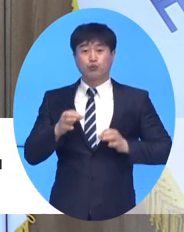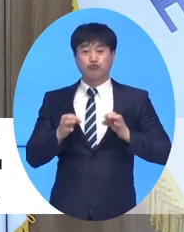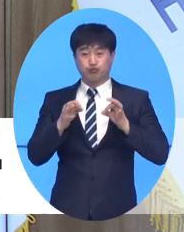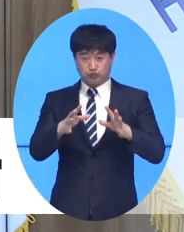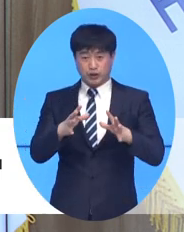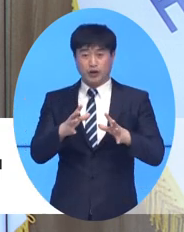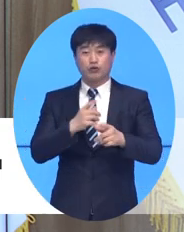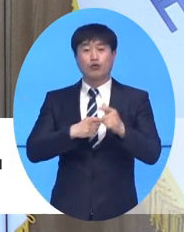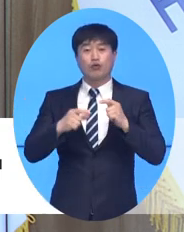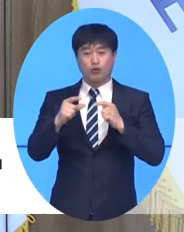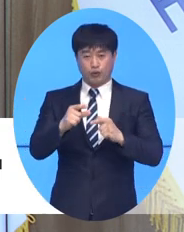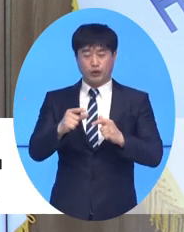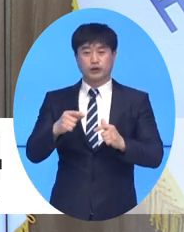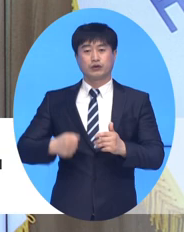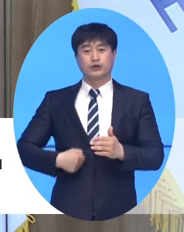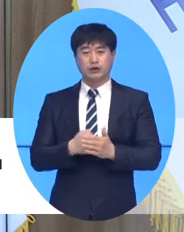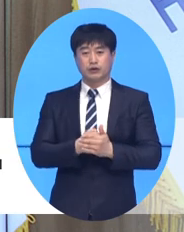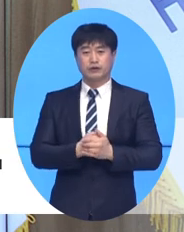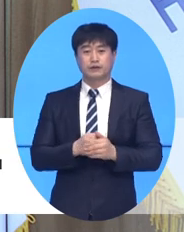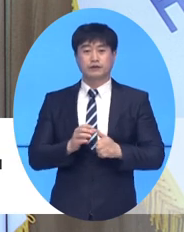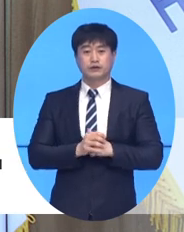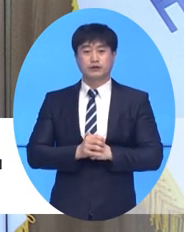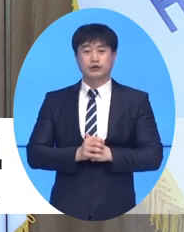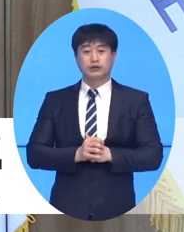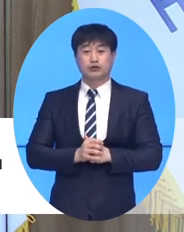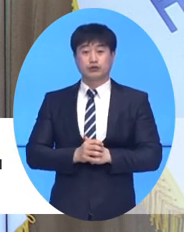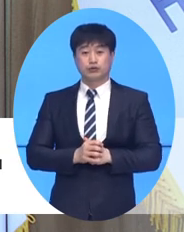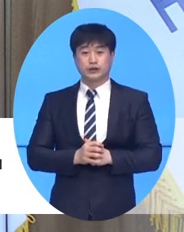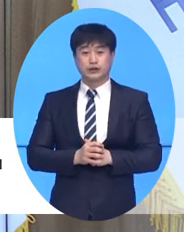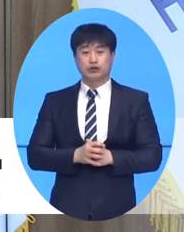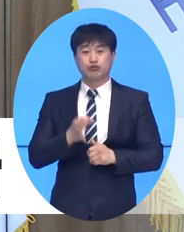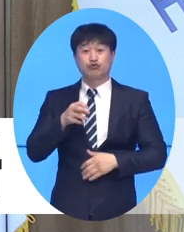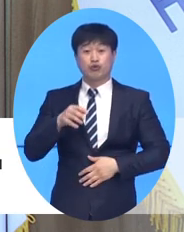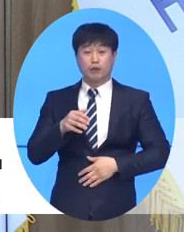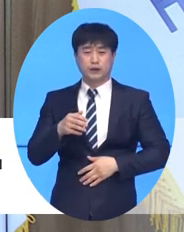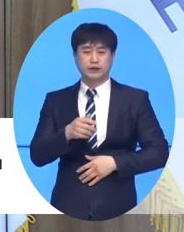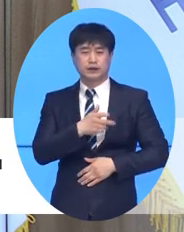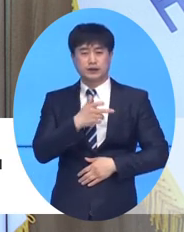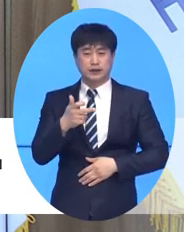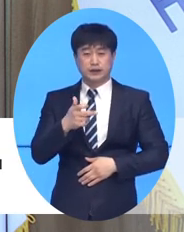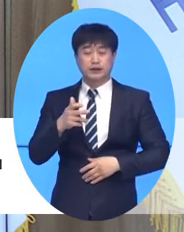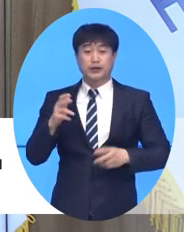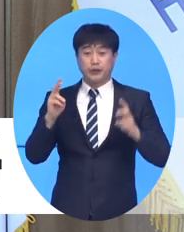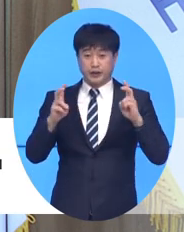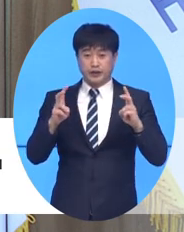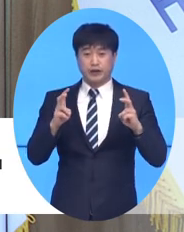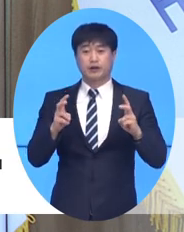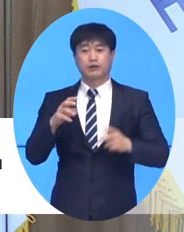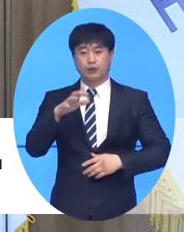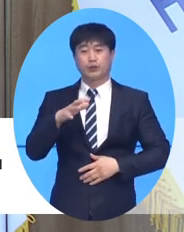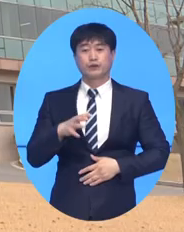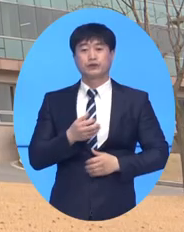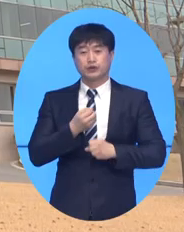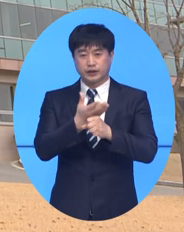했는데요. 유럽 히든 챔피언과 경기도의 시너지 효과가 기대됩니다. 현장 리포트 함께 보시죠.